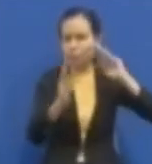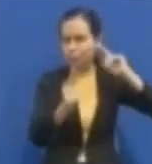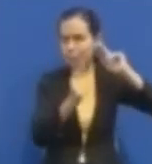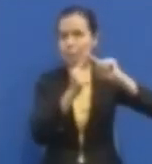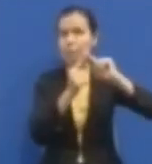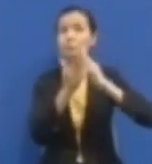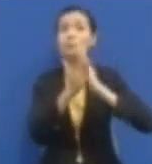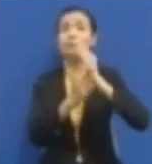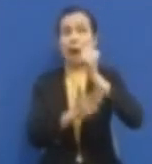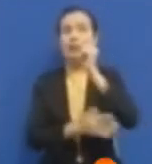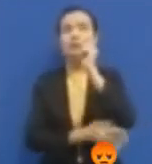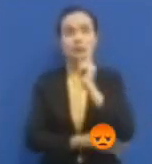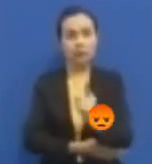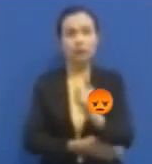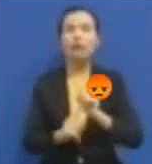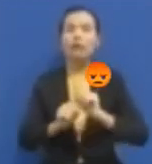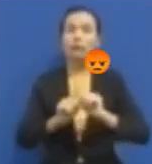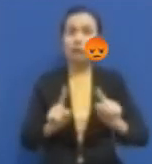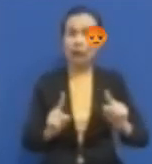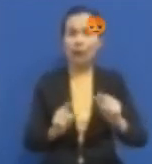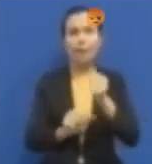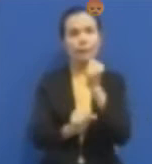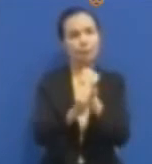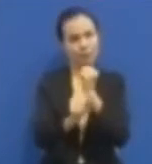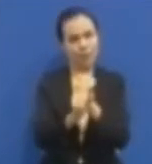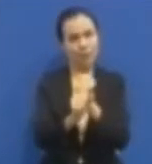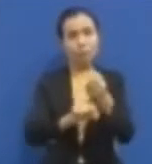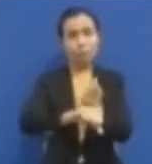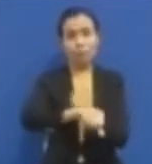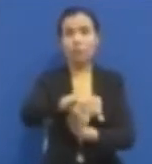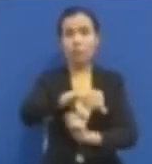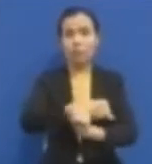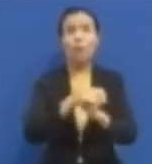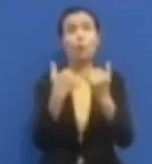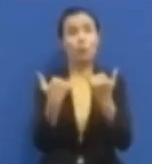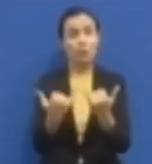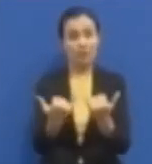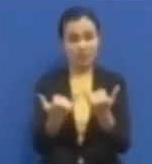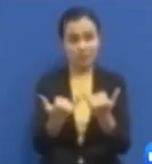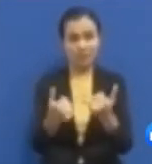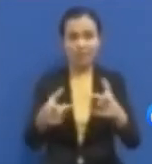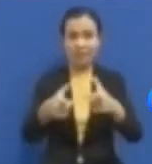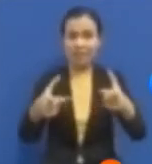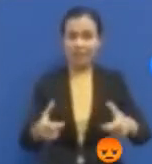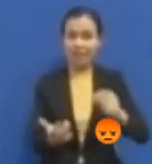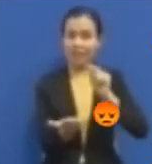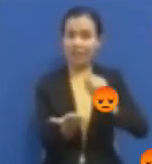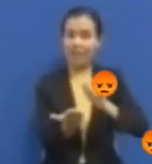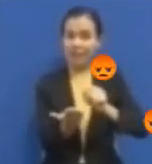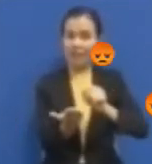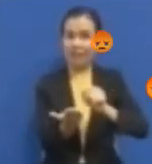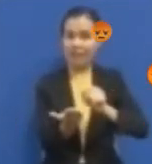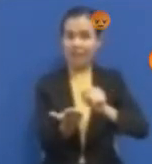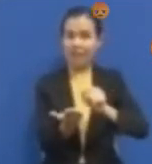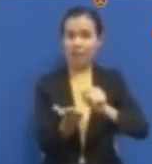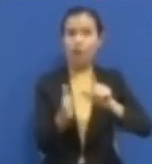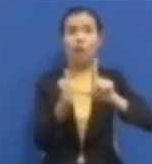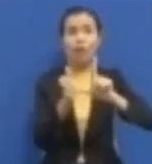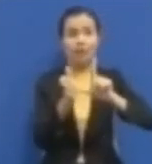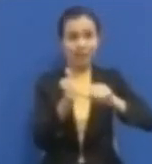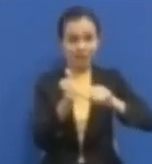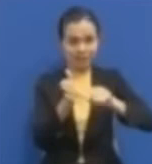ท้จริงแต่เมื่อถึงการปฏิบัติครับท่านประธานครับวันนี้เราพบว่าในรายงานของสภาพัฒน์ในฐานะที่เป็นเลขานุ